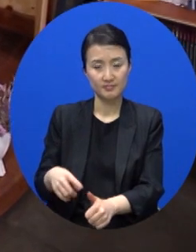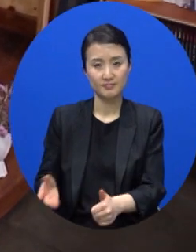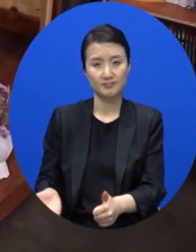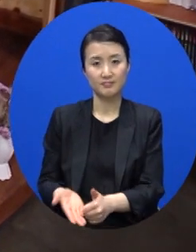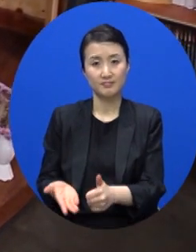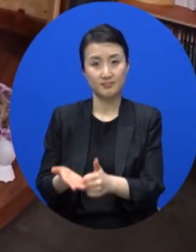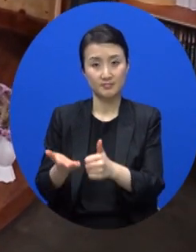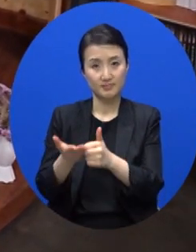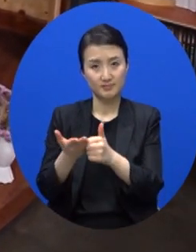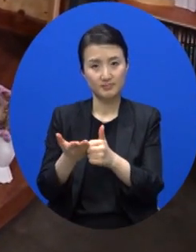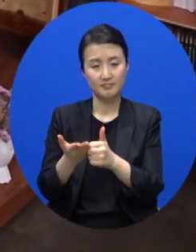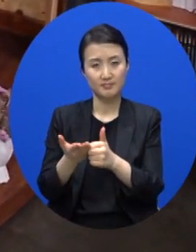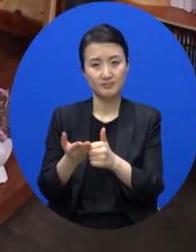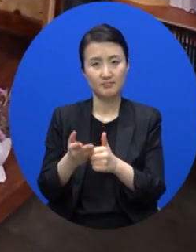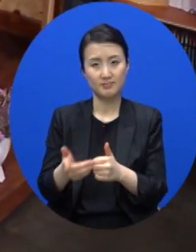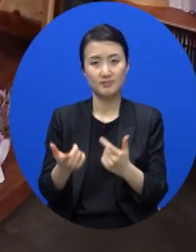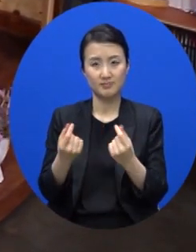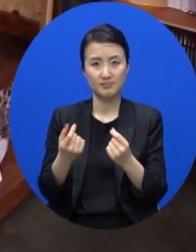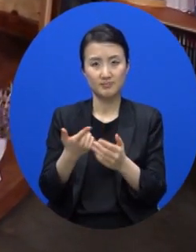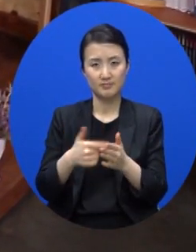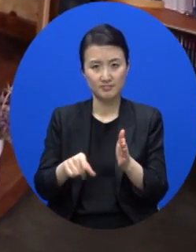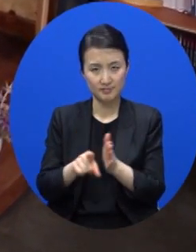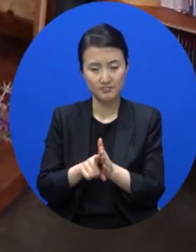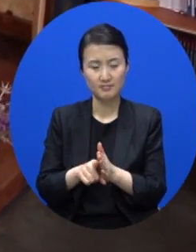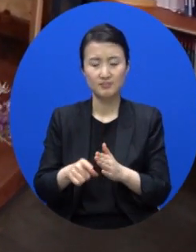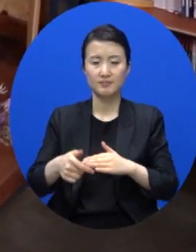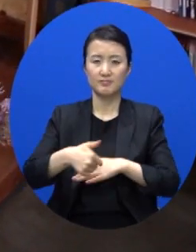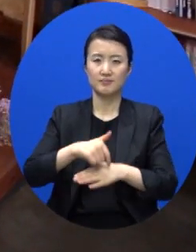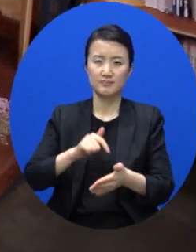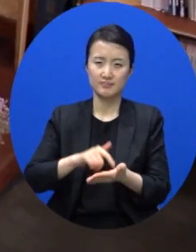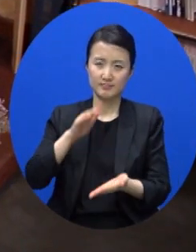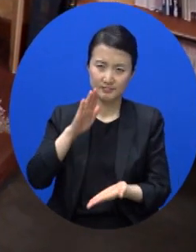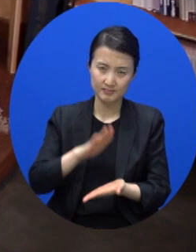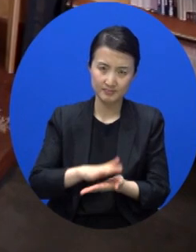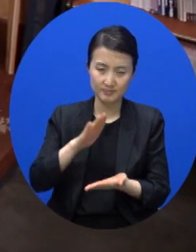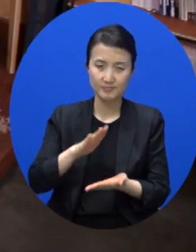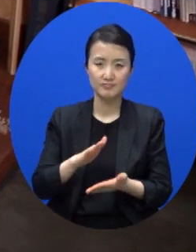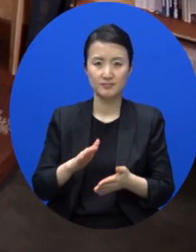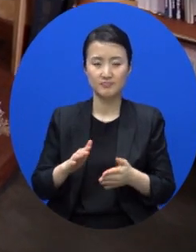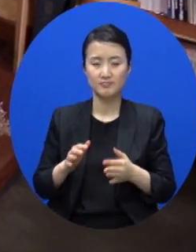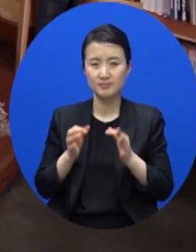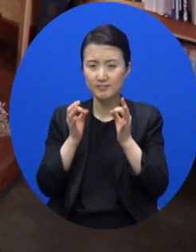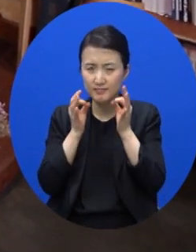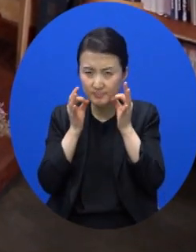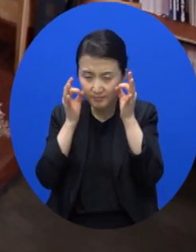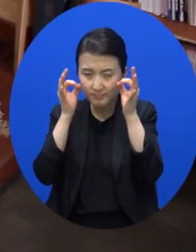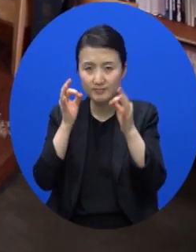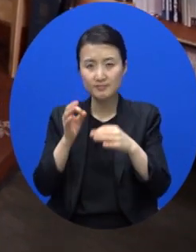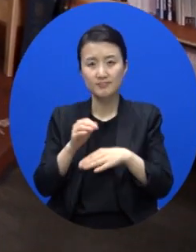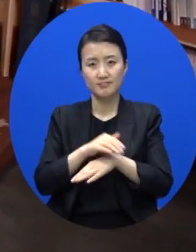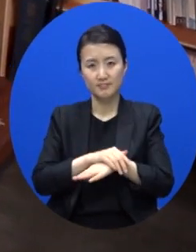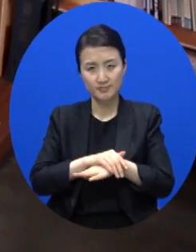후학들에게 조금 더욱더 열정을 쏟아서 참 좋은 인재를